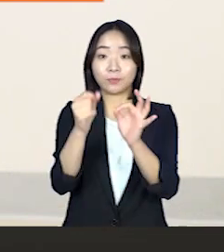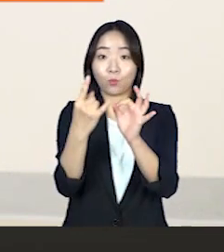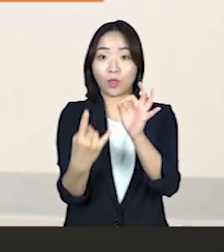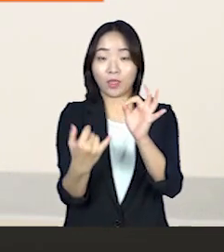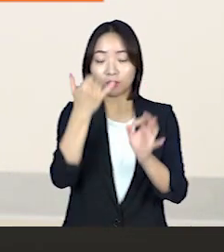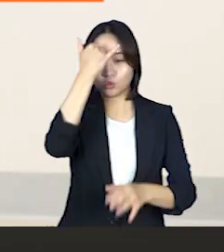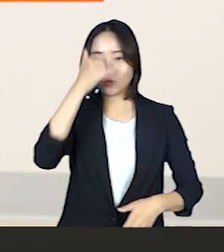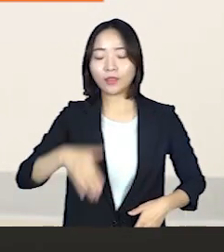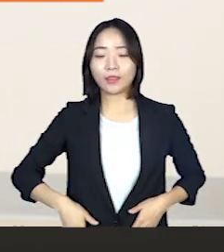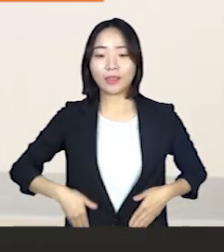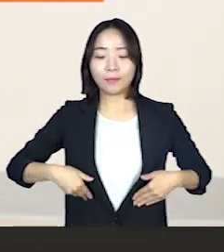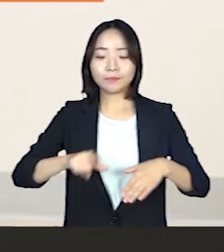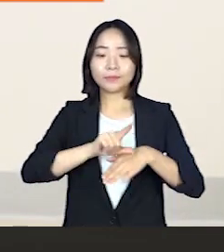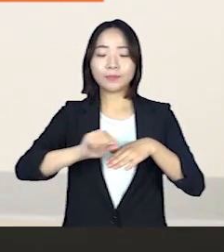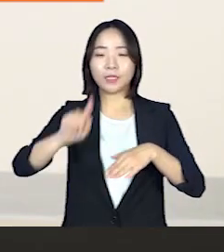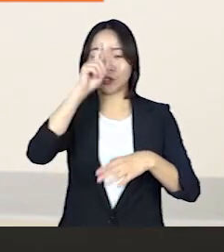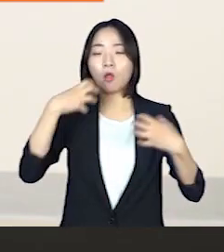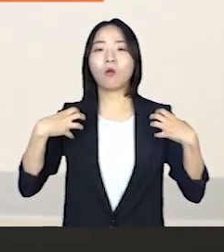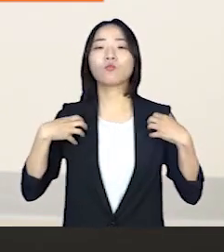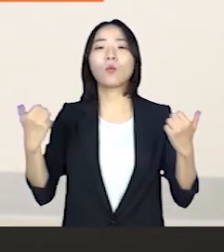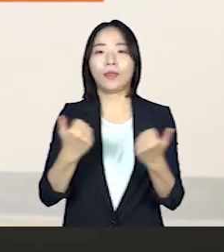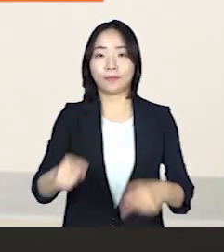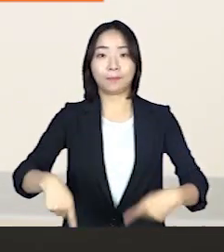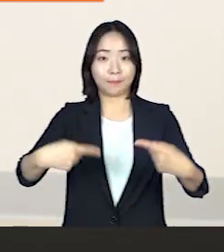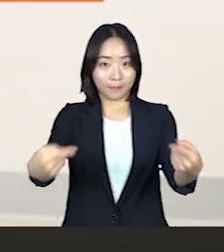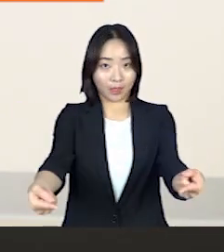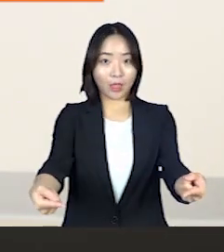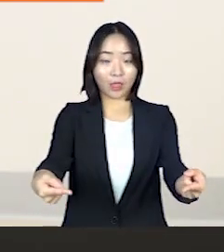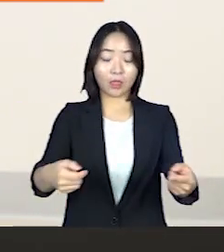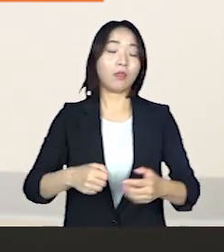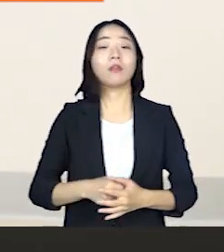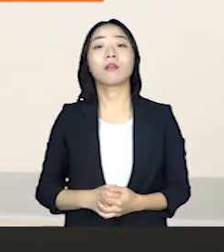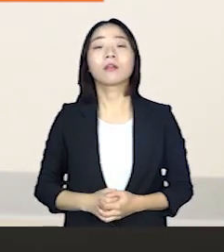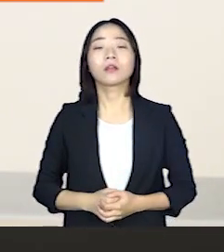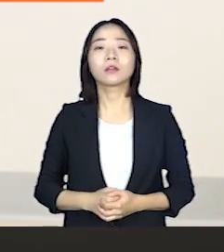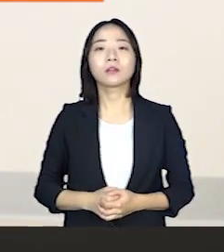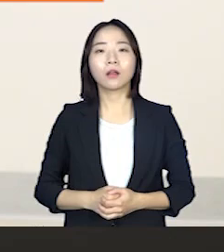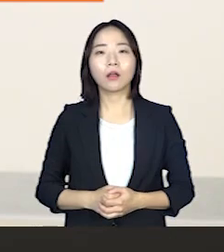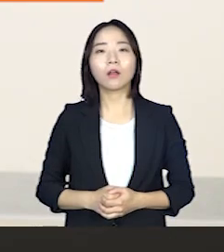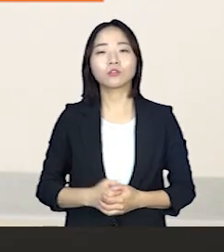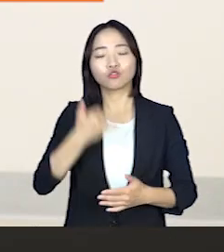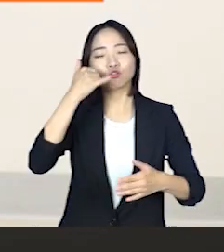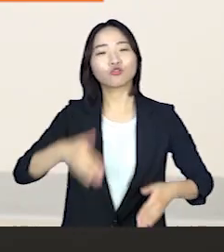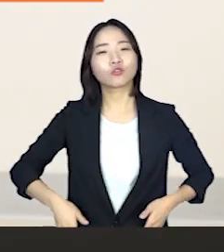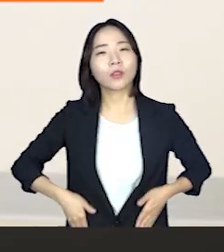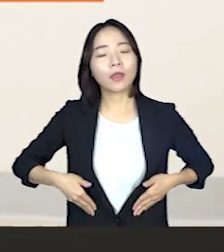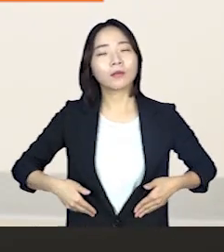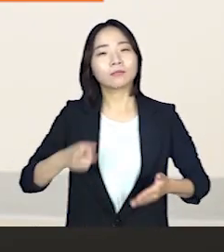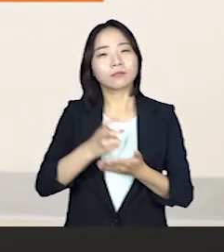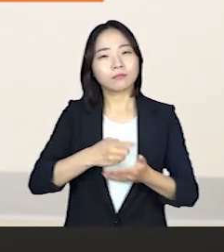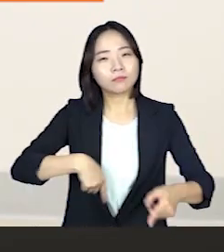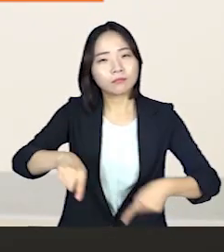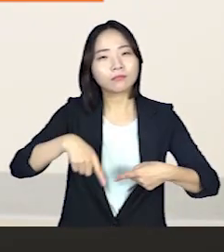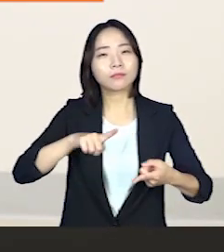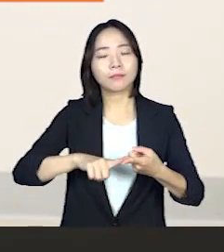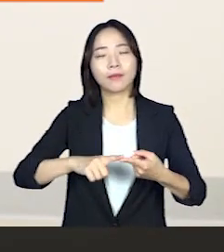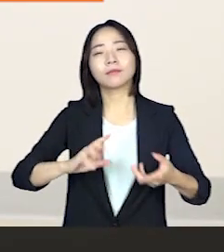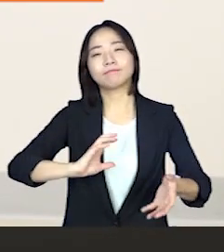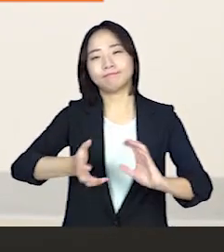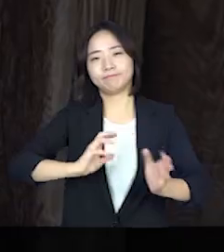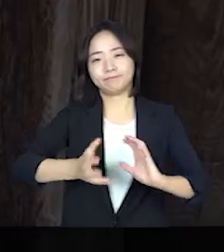구본영 시장이 제10회 충청남도 지방정부회의에 참석해 충남 지역의 주요 현안에 대해 논의하는 시간을